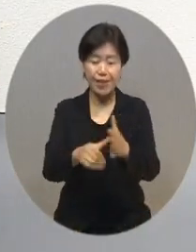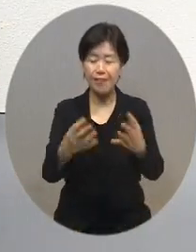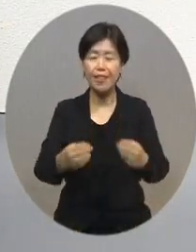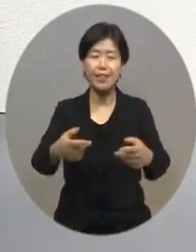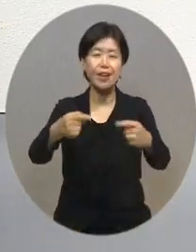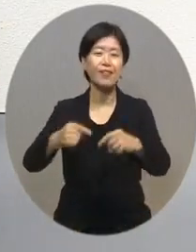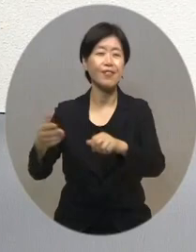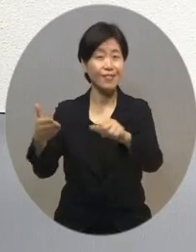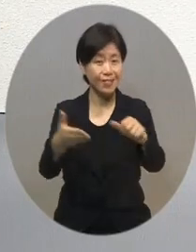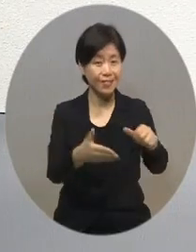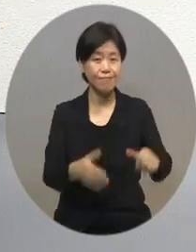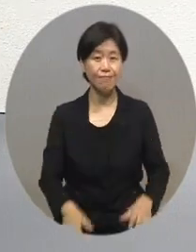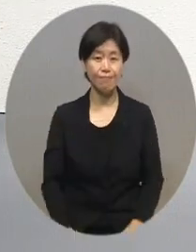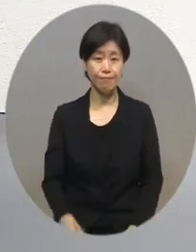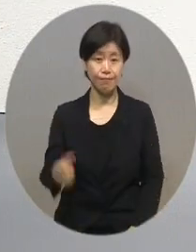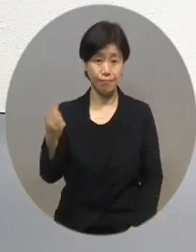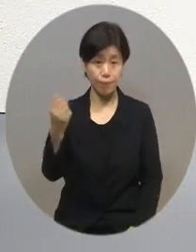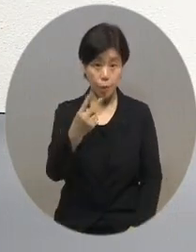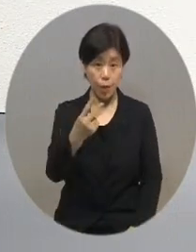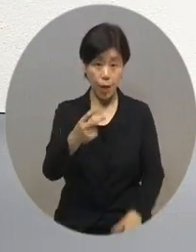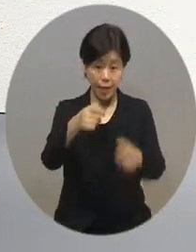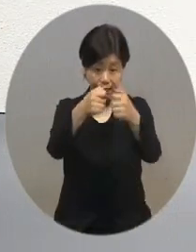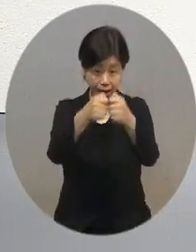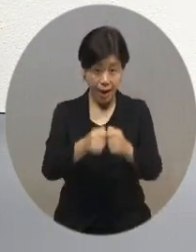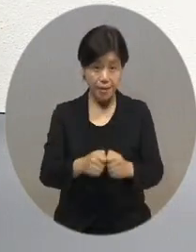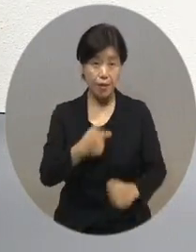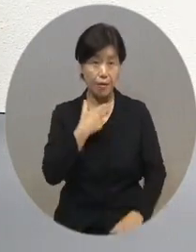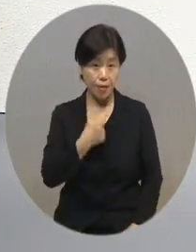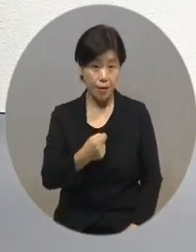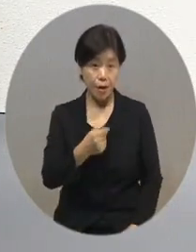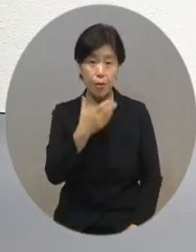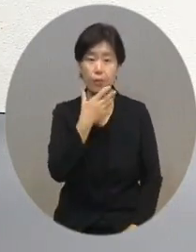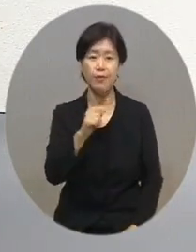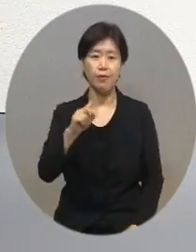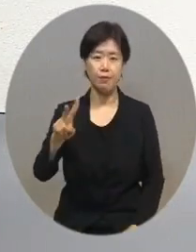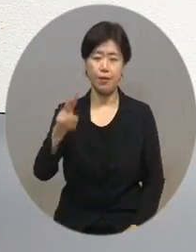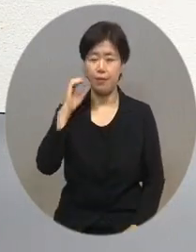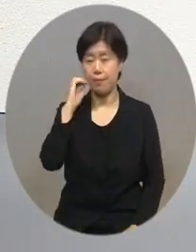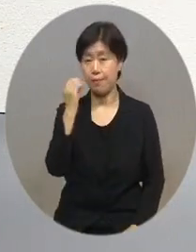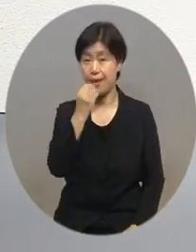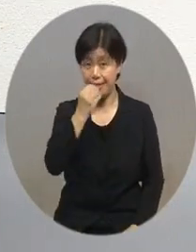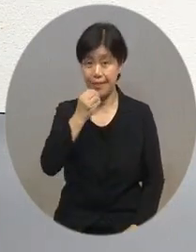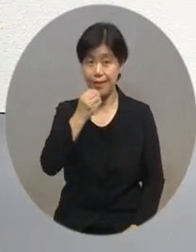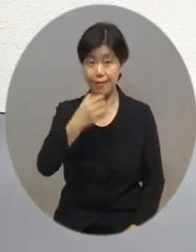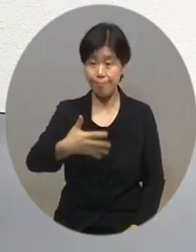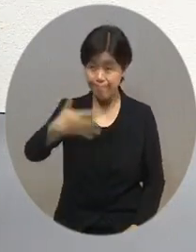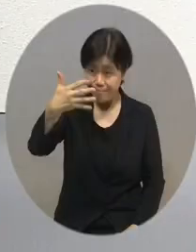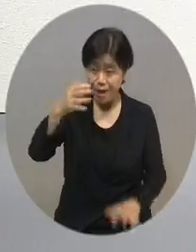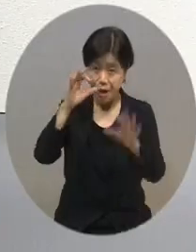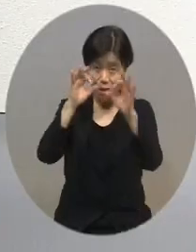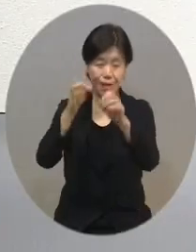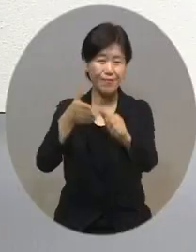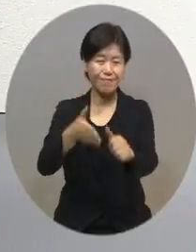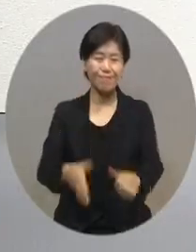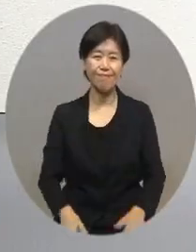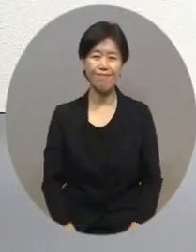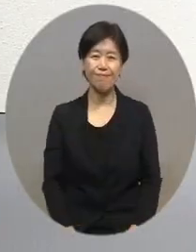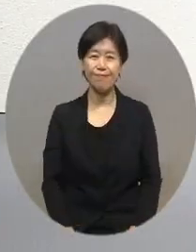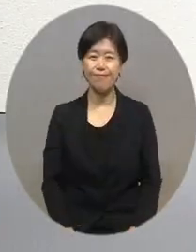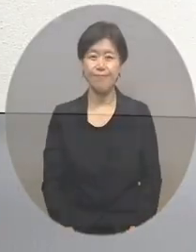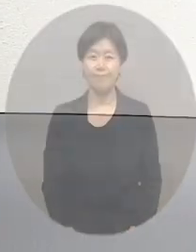참여 부탁드리겠습니다. 그리고 자세한 사항은요, 복지TV 홈페이지를 참조하시면 되겠습니다.